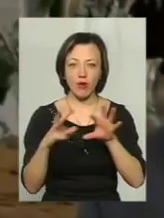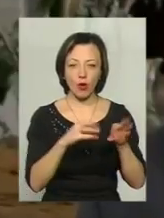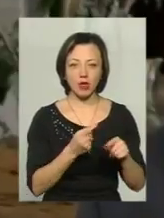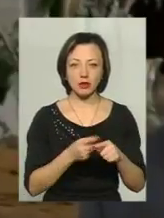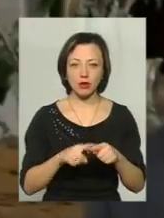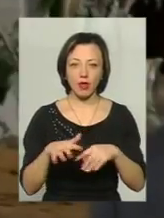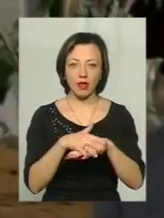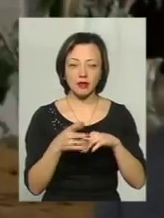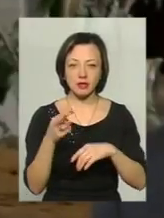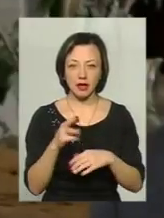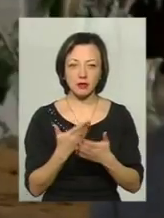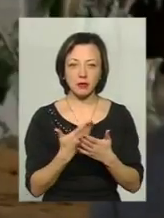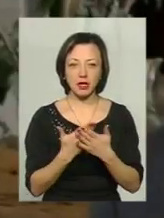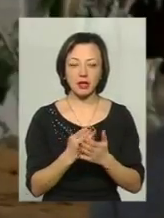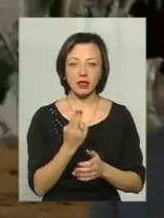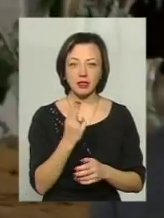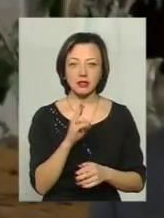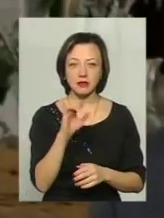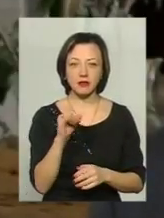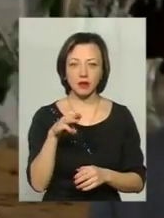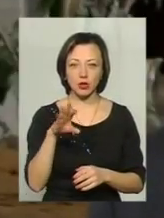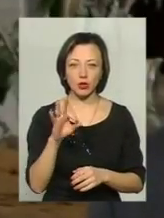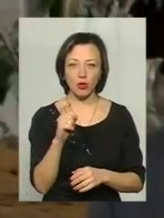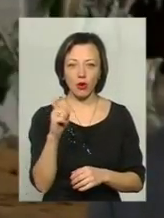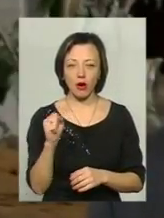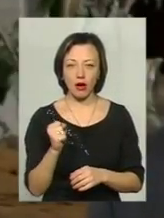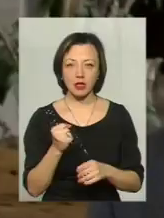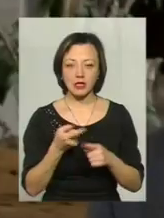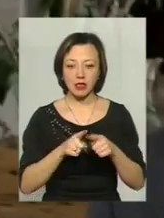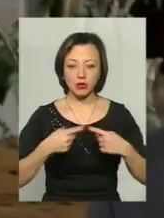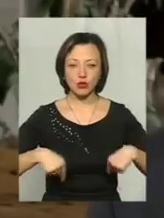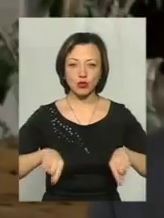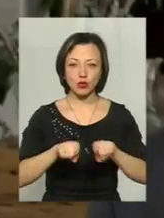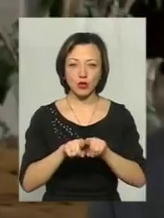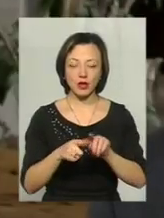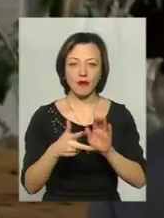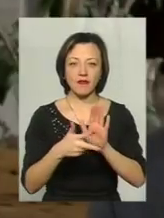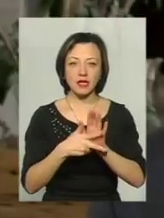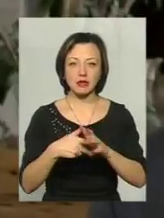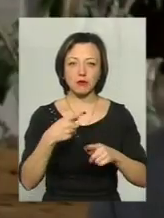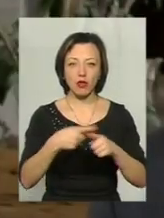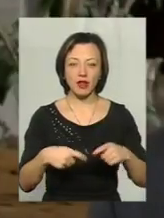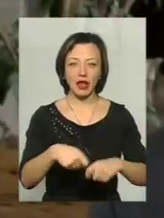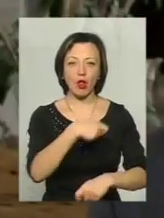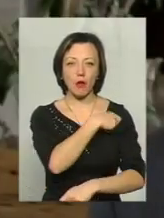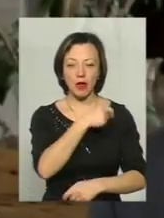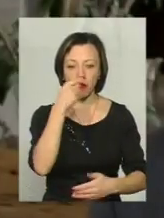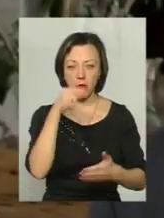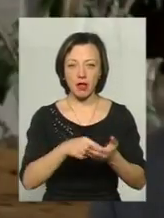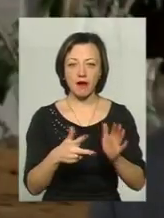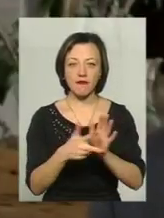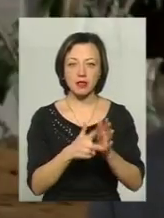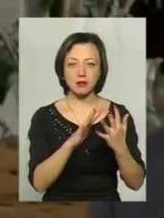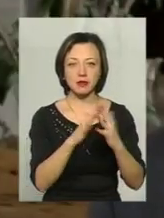Якщо взяти Цвітоху, ця зона розльоту становить в районі 8,5 кілометрів і попадають 8